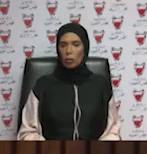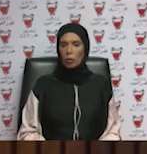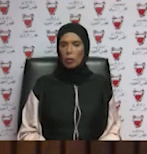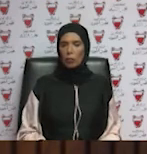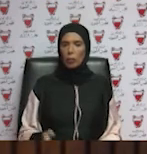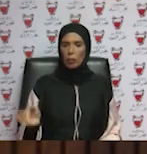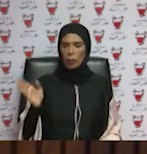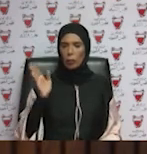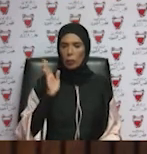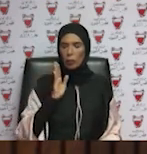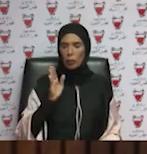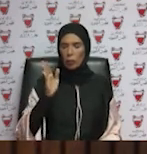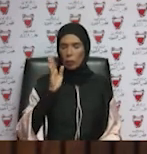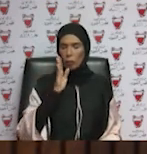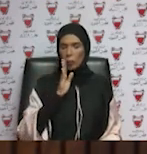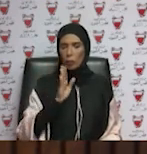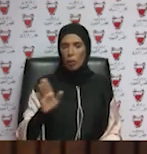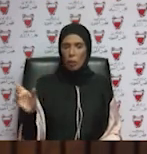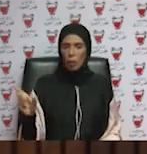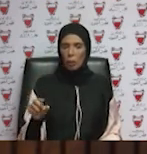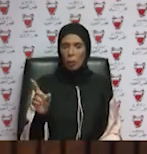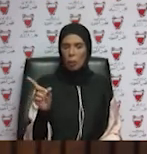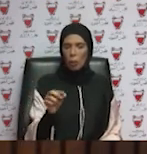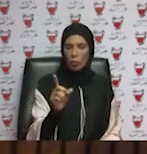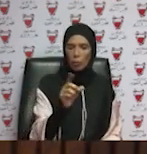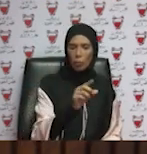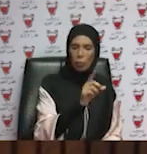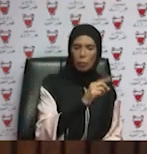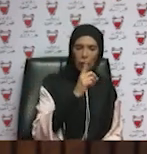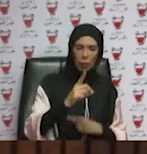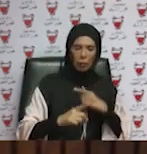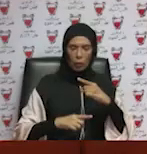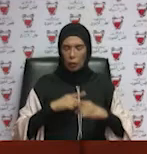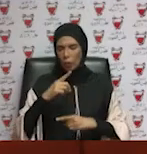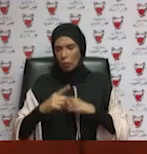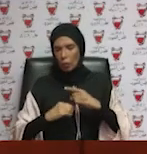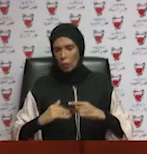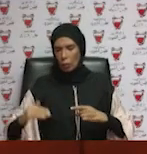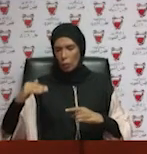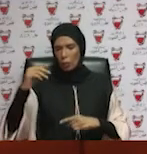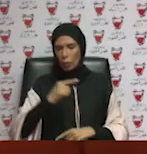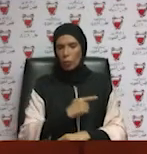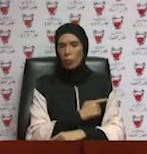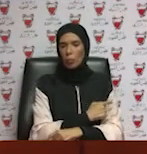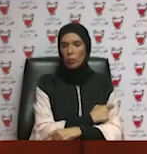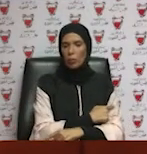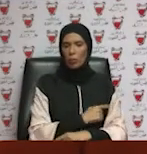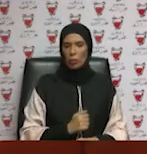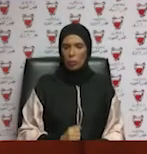ومراجعتها دورياً لتطوير التدريب في مواكبة التقدم الطبي وضمان المستوى